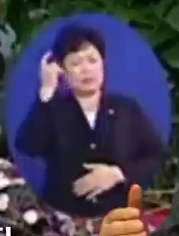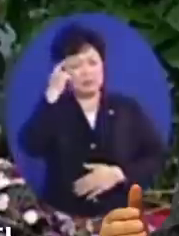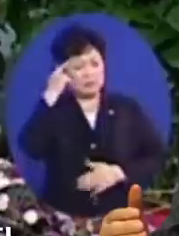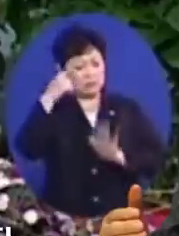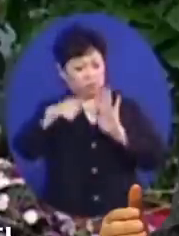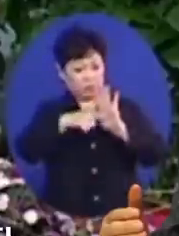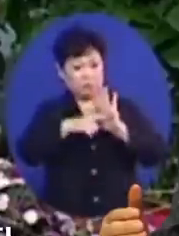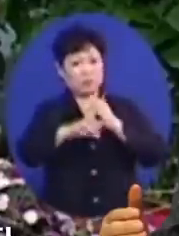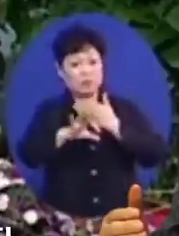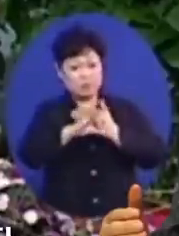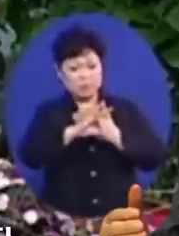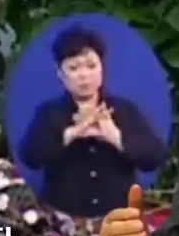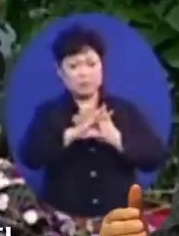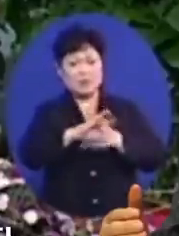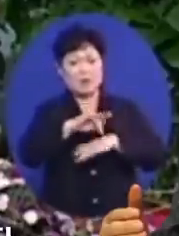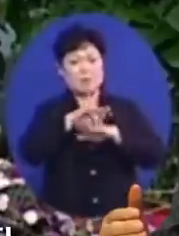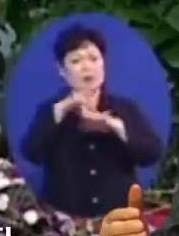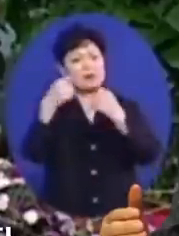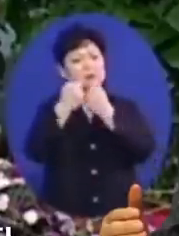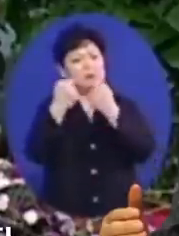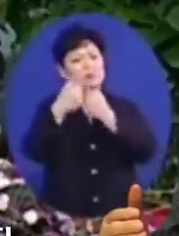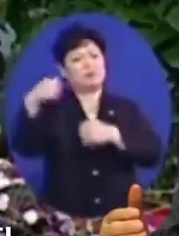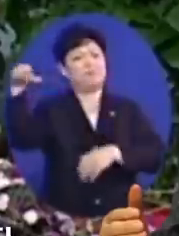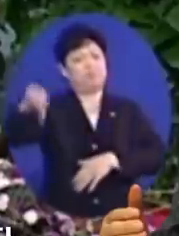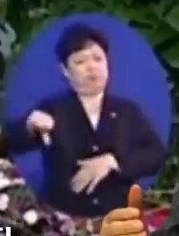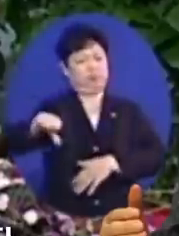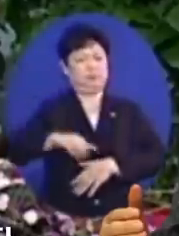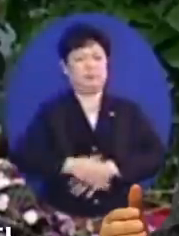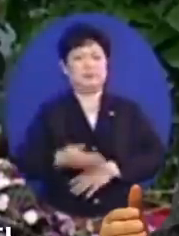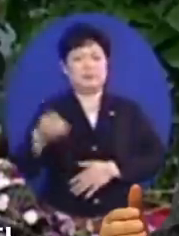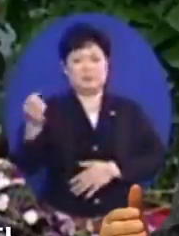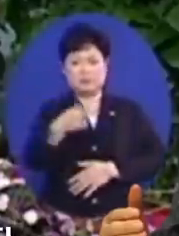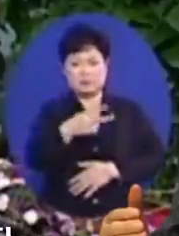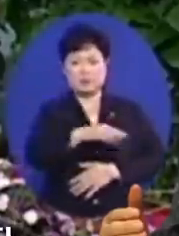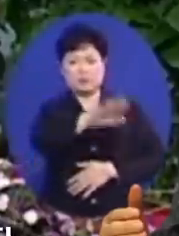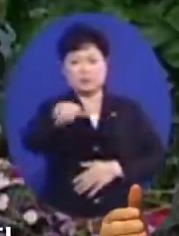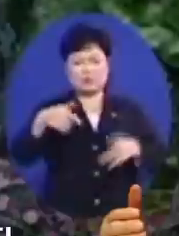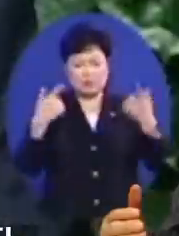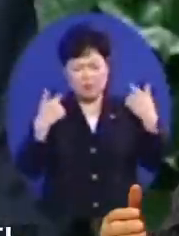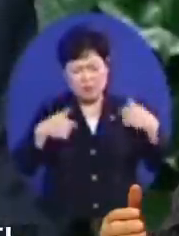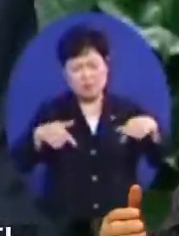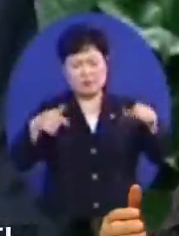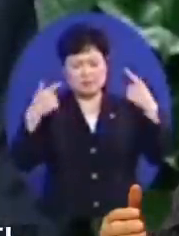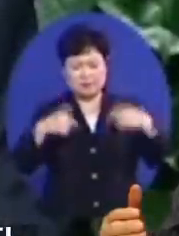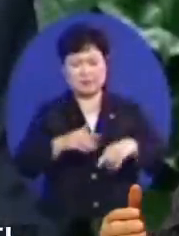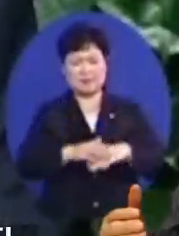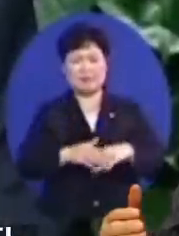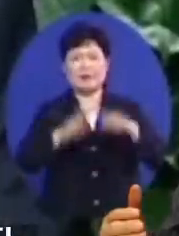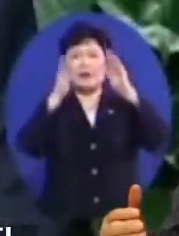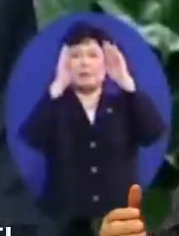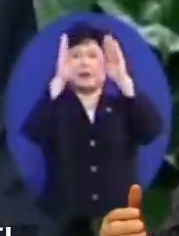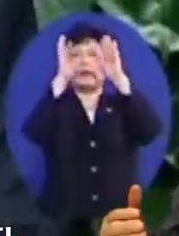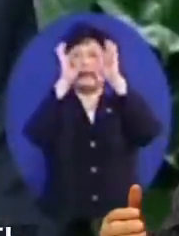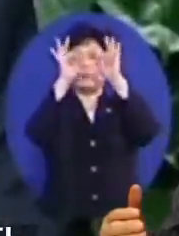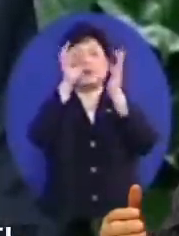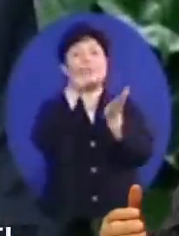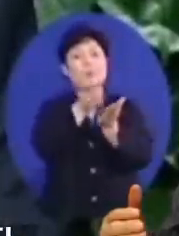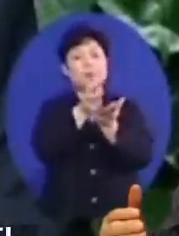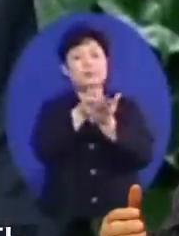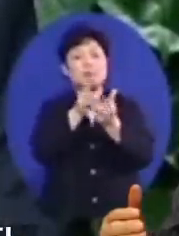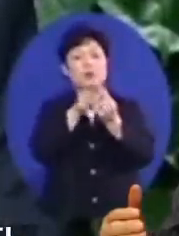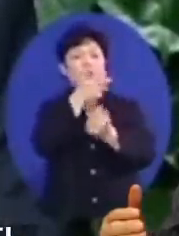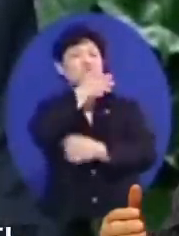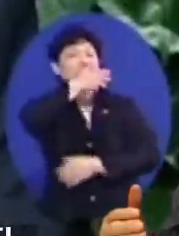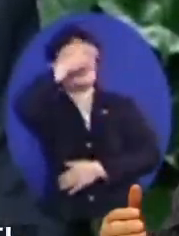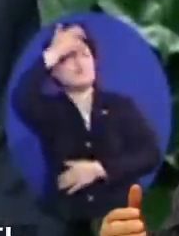부정적이면 아말렉과의 싸움에서 지는 것입니다. 그리고 우리는 언제나 바라봄의 법칙과 꿈을 사용해야